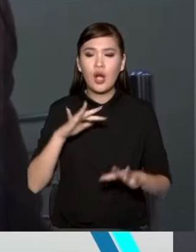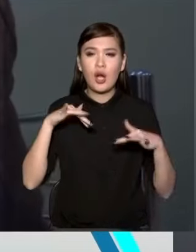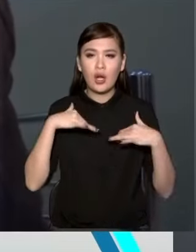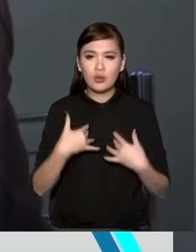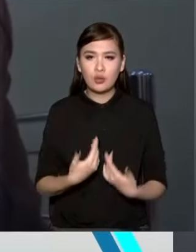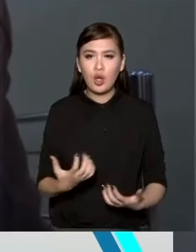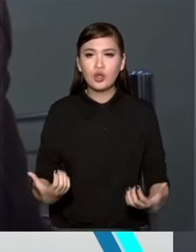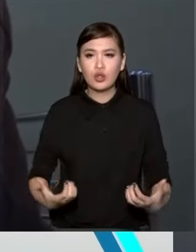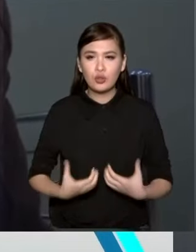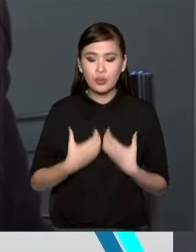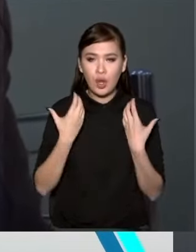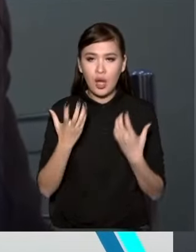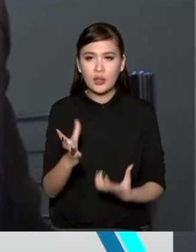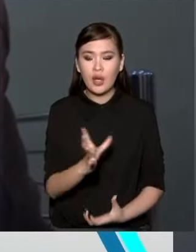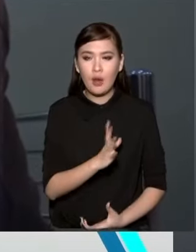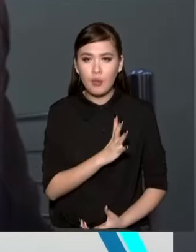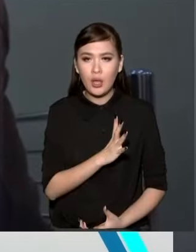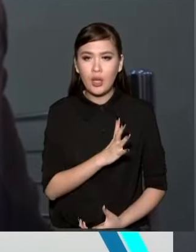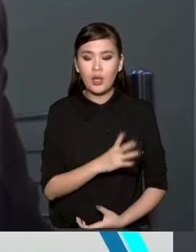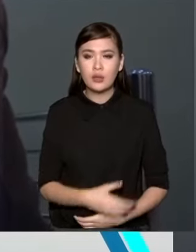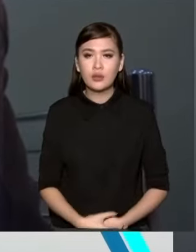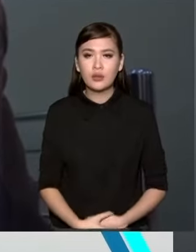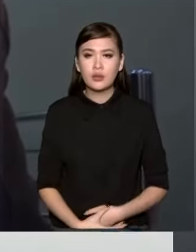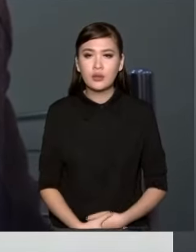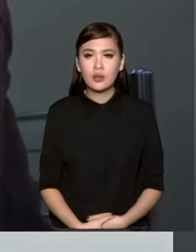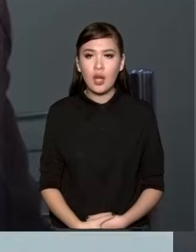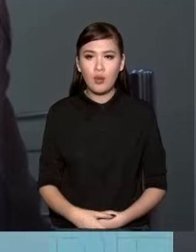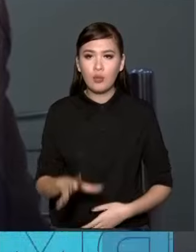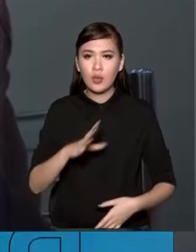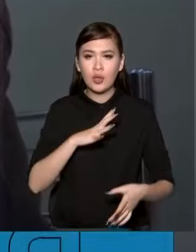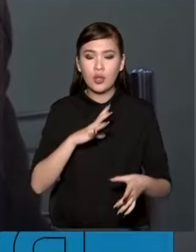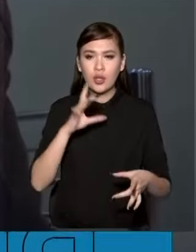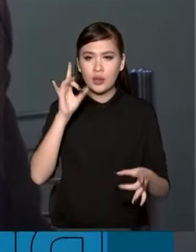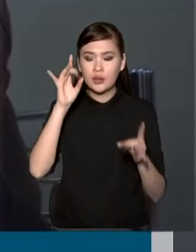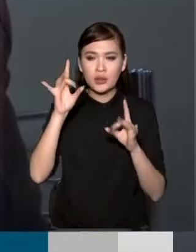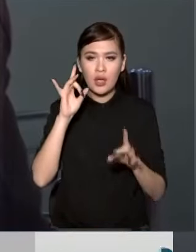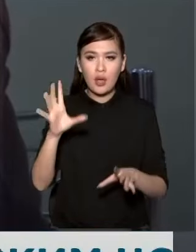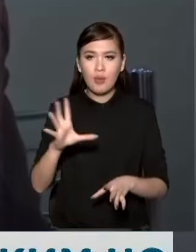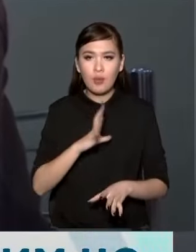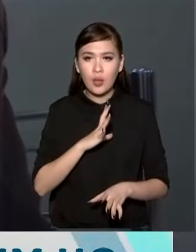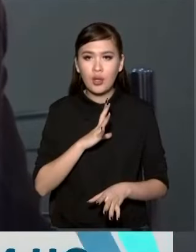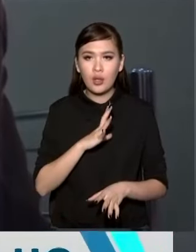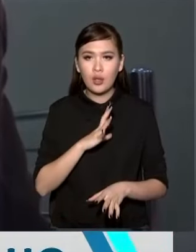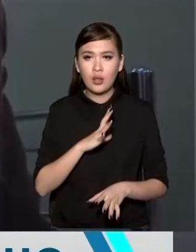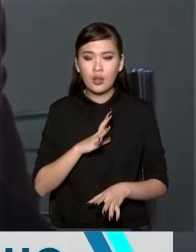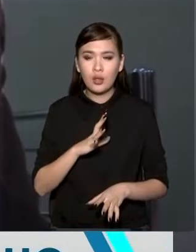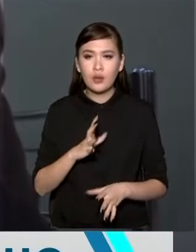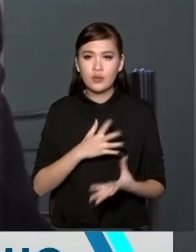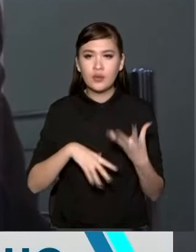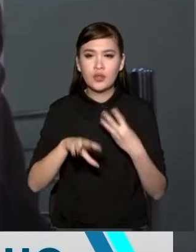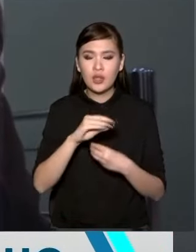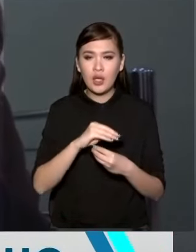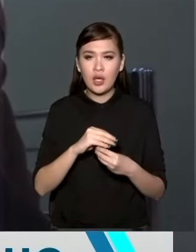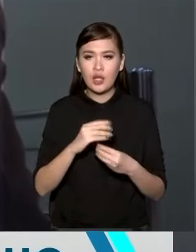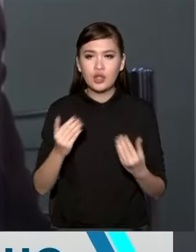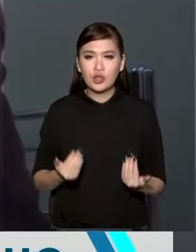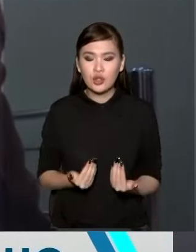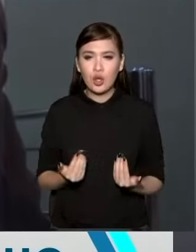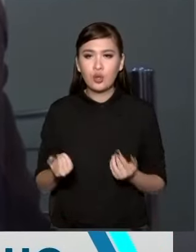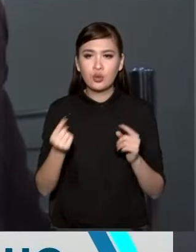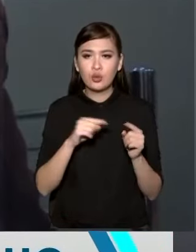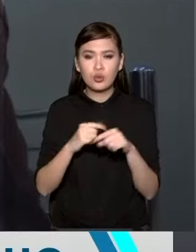расстроились, испугались. Да, паника даже, не маленькая, довольно значимая паника была у всех жителей. Значит, друг